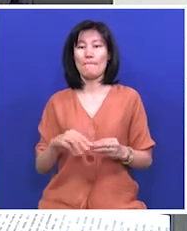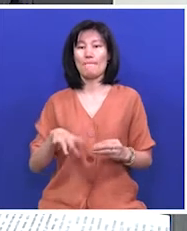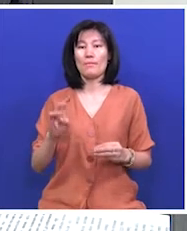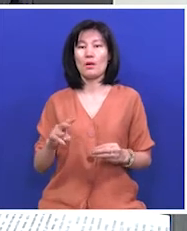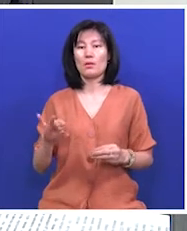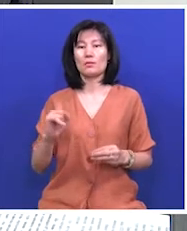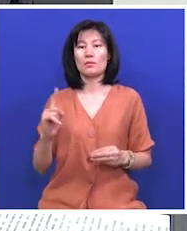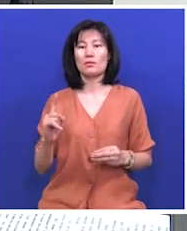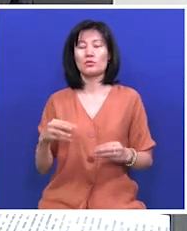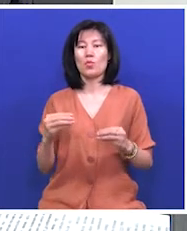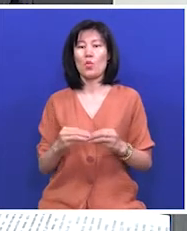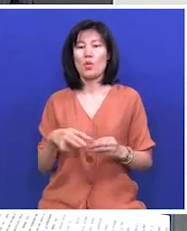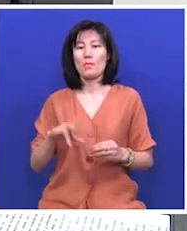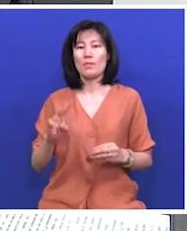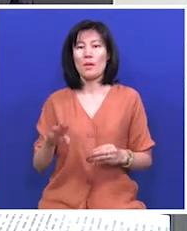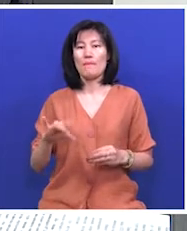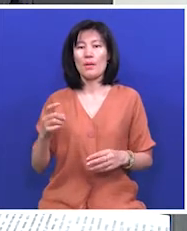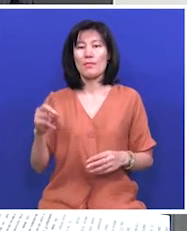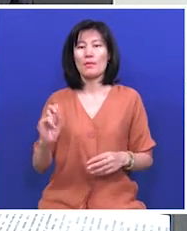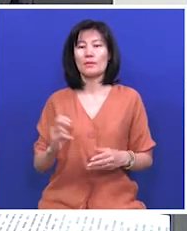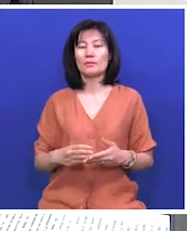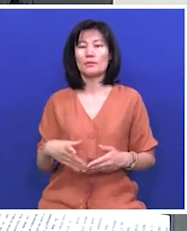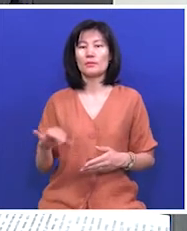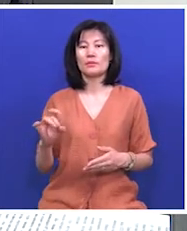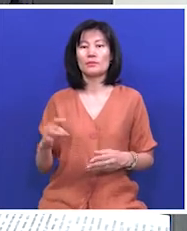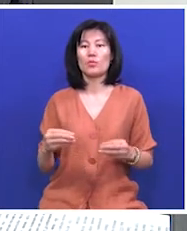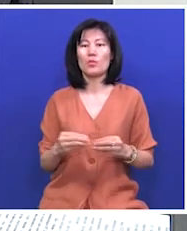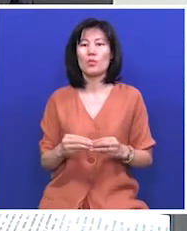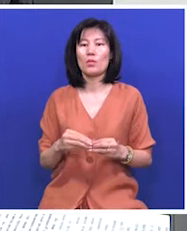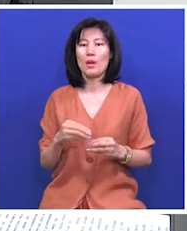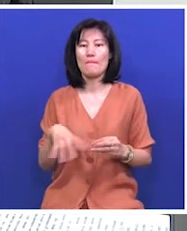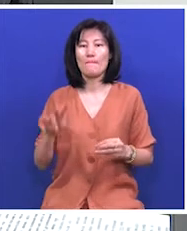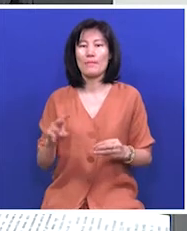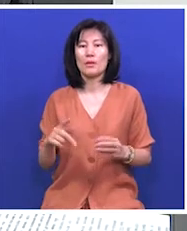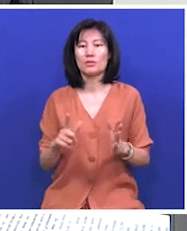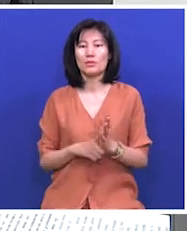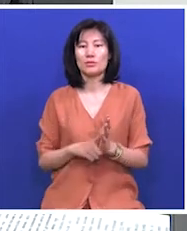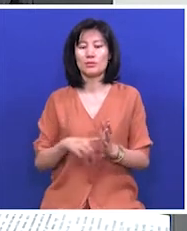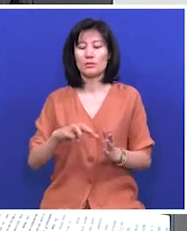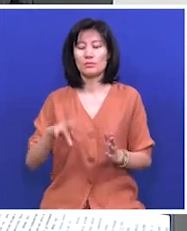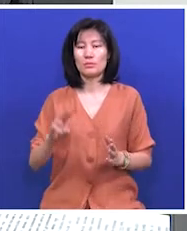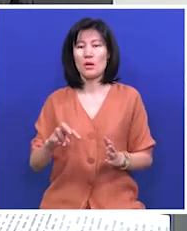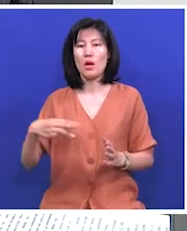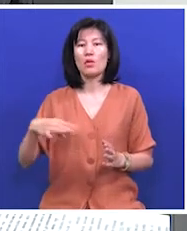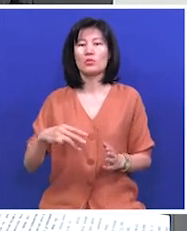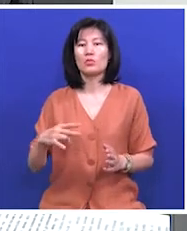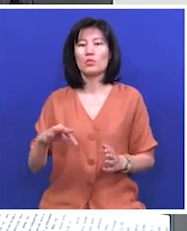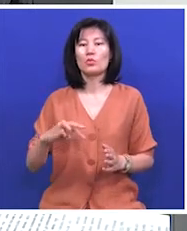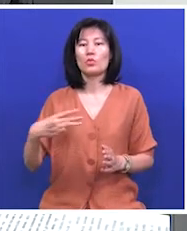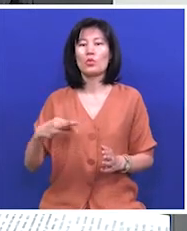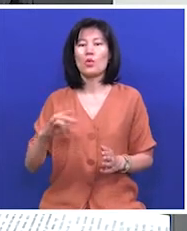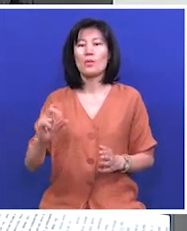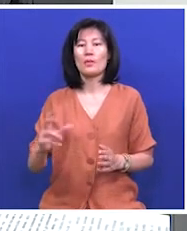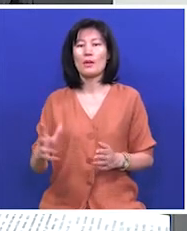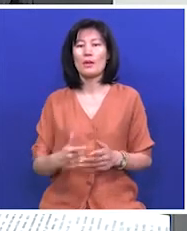тонна, наурызға 10 мың тонна, мамырға сәуірге 10 мың тонна, мамырға 7 мың тонна белгілеген